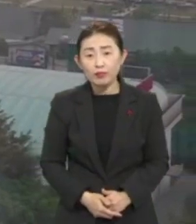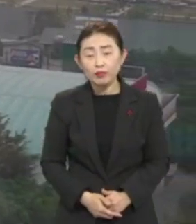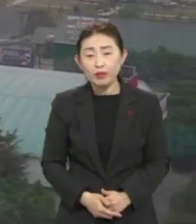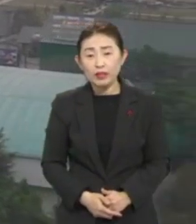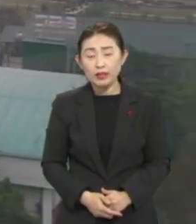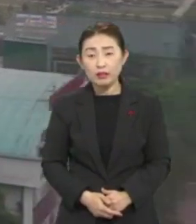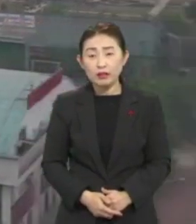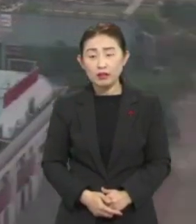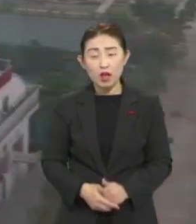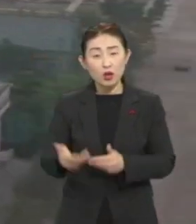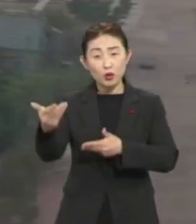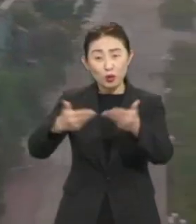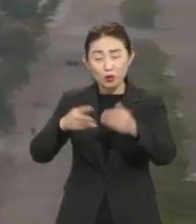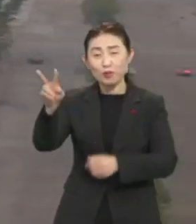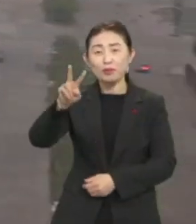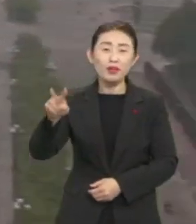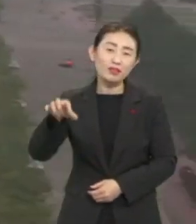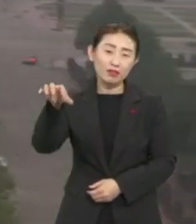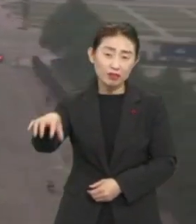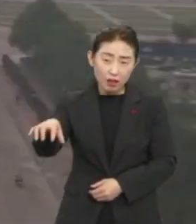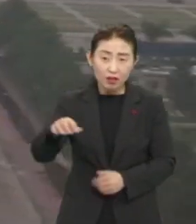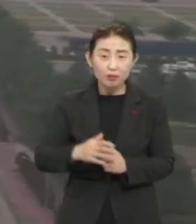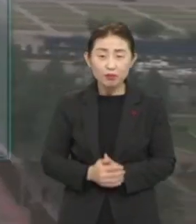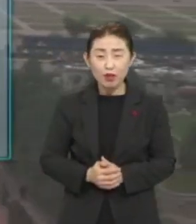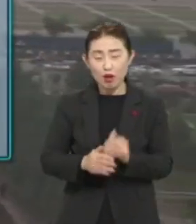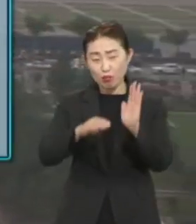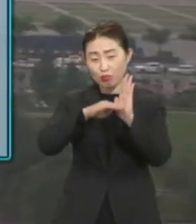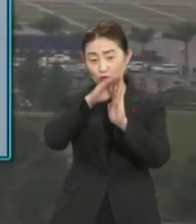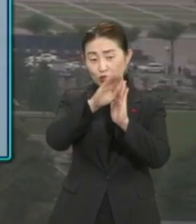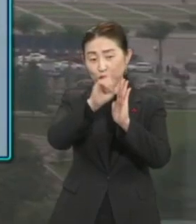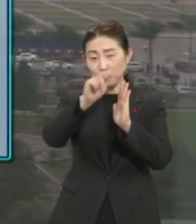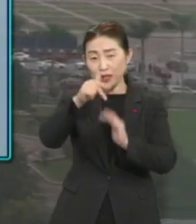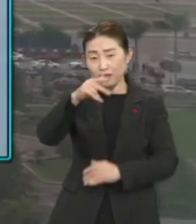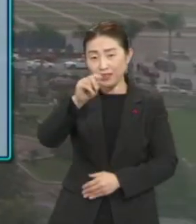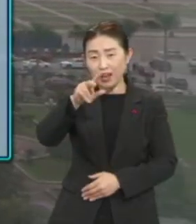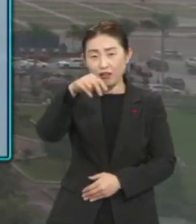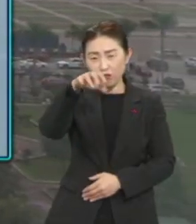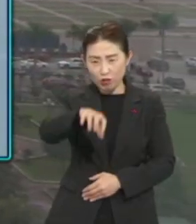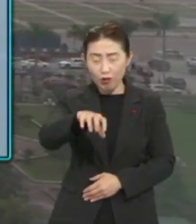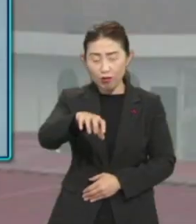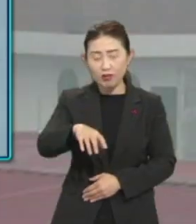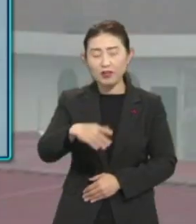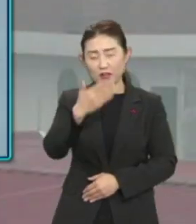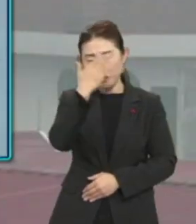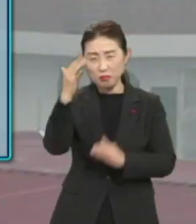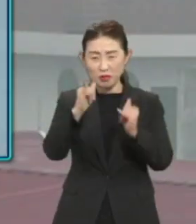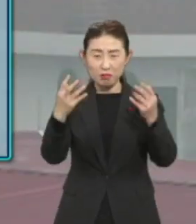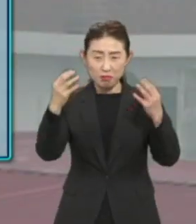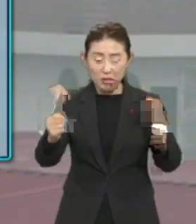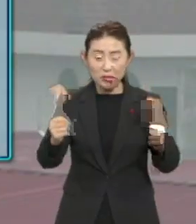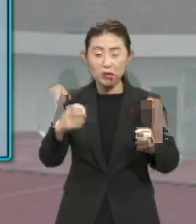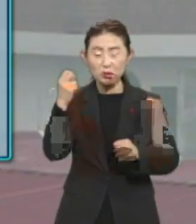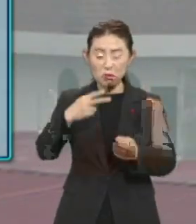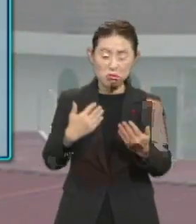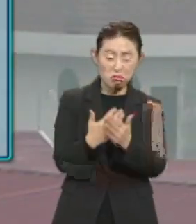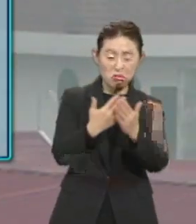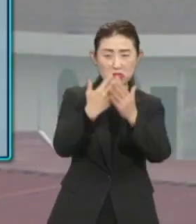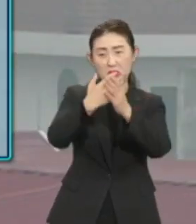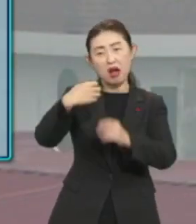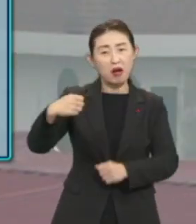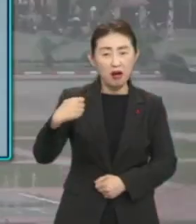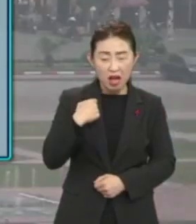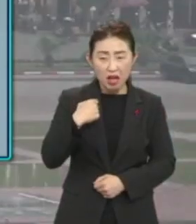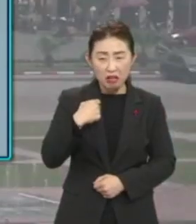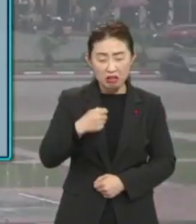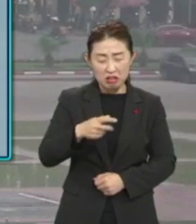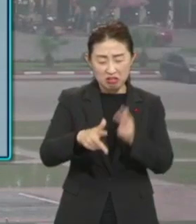우리나라 3대 교역국인 베트남. 그 가운데 북부 박장성은 가장 젊은 곳이자 국가의 고속 성장을 이끄는